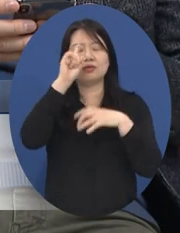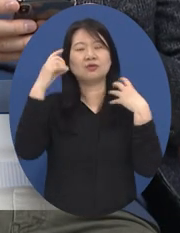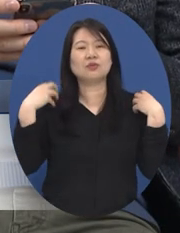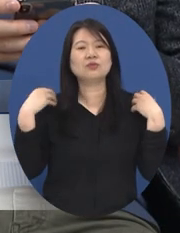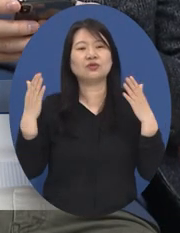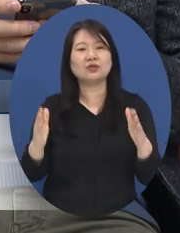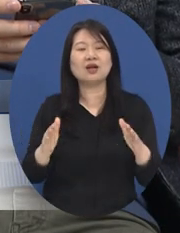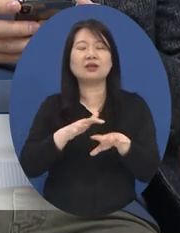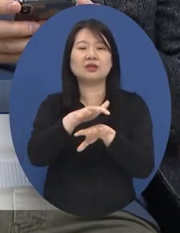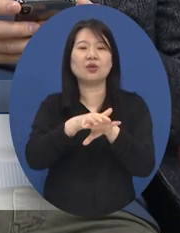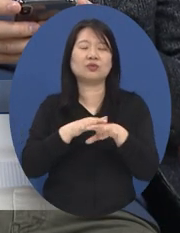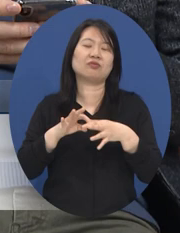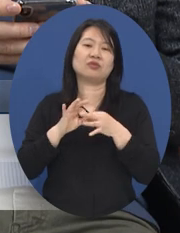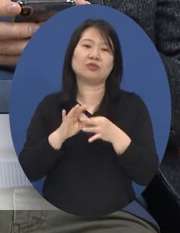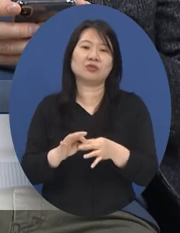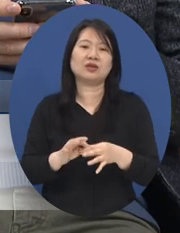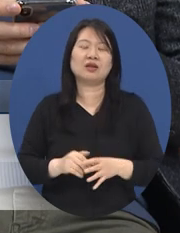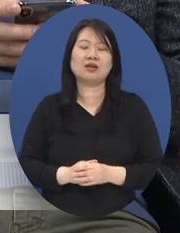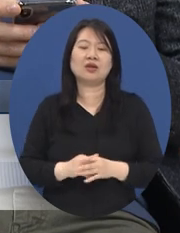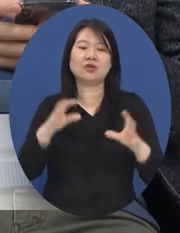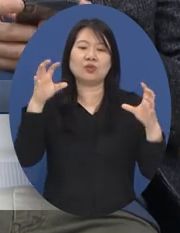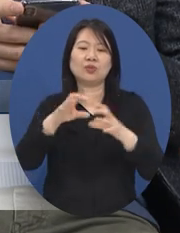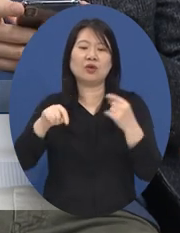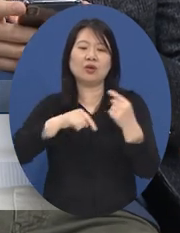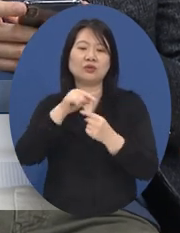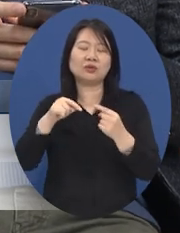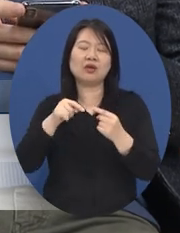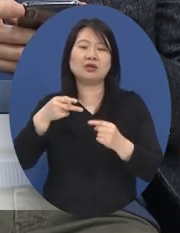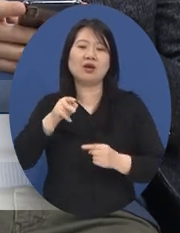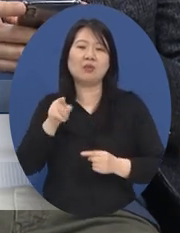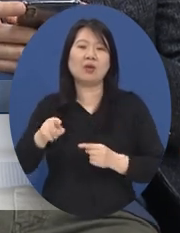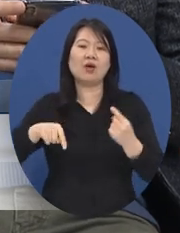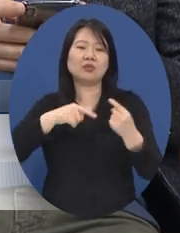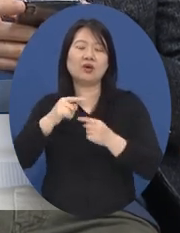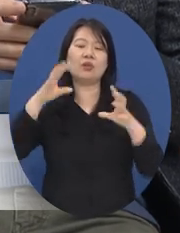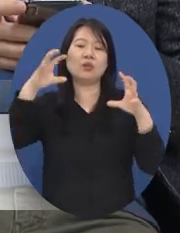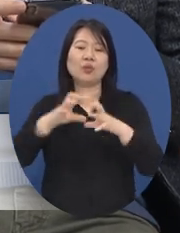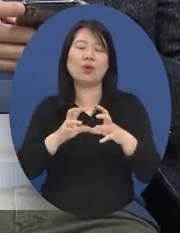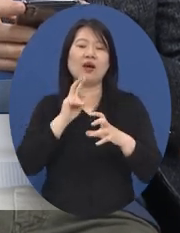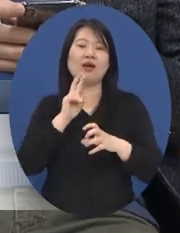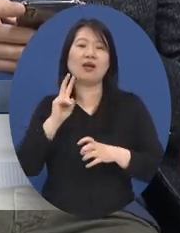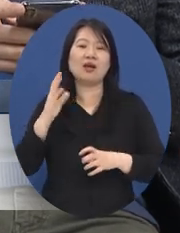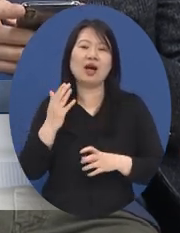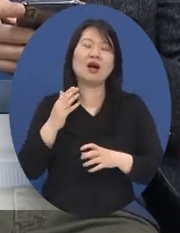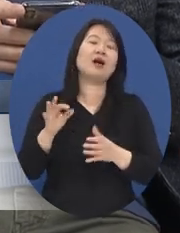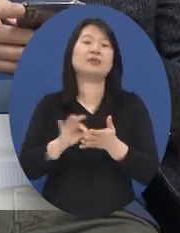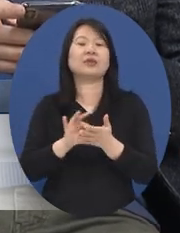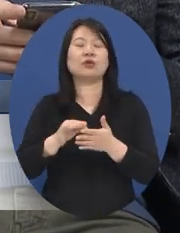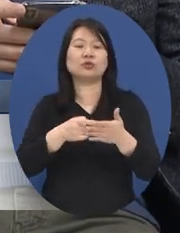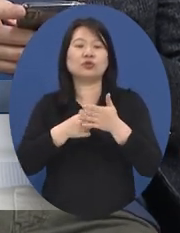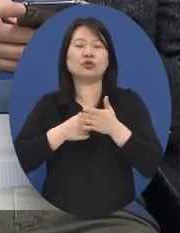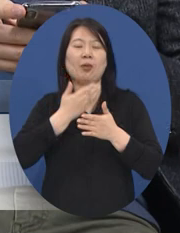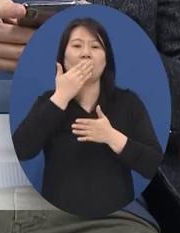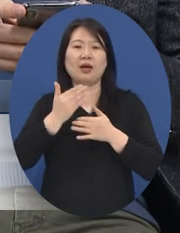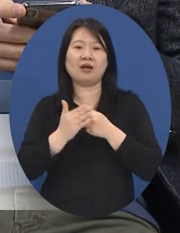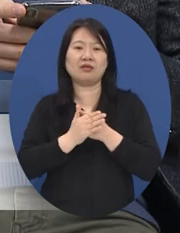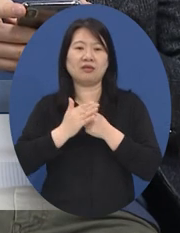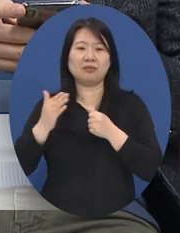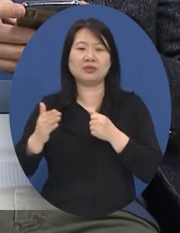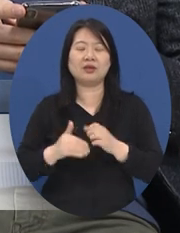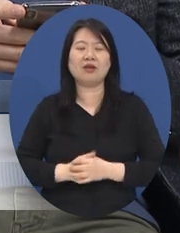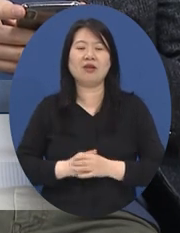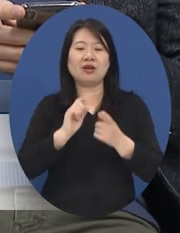지방정부 간 네트워크를 통해서 통합 운영을, 서버 운영이나 이런 것들을 통합해야 비용을 줄일